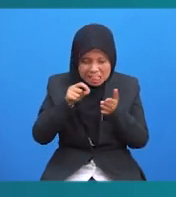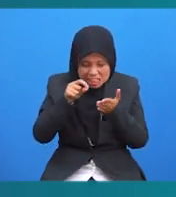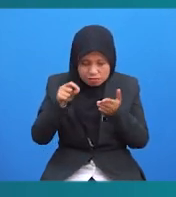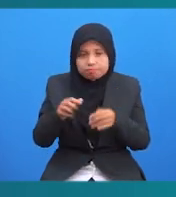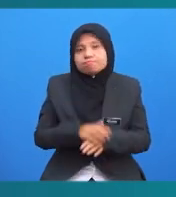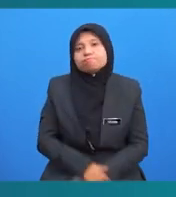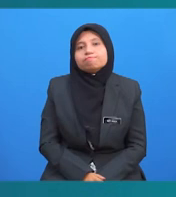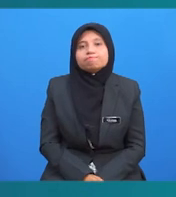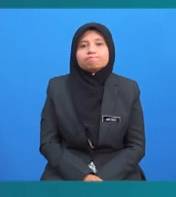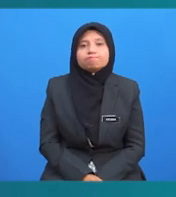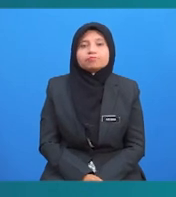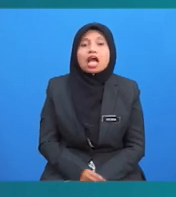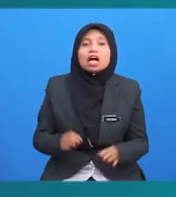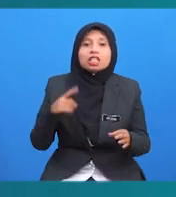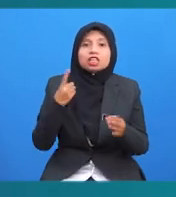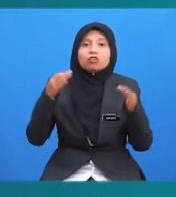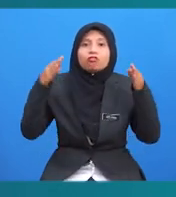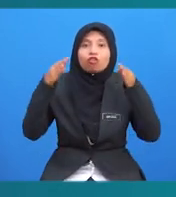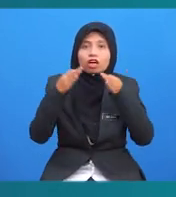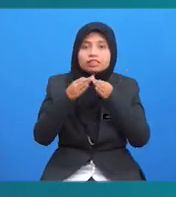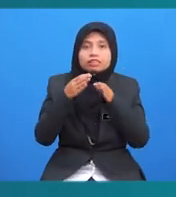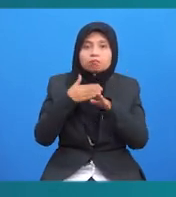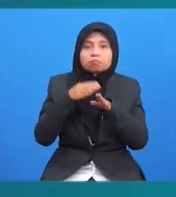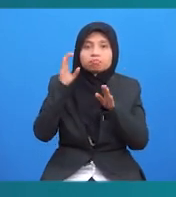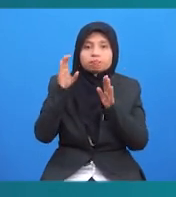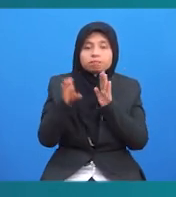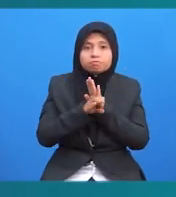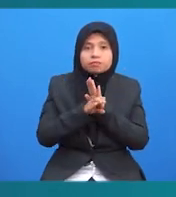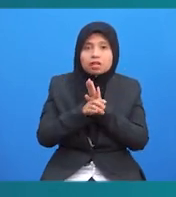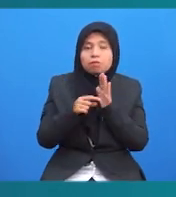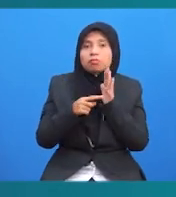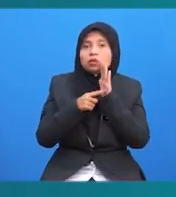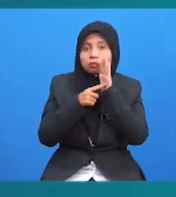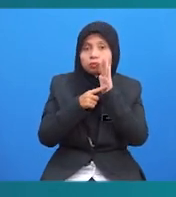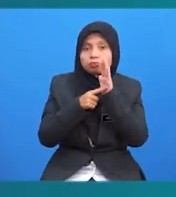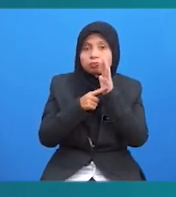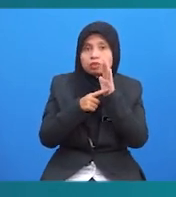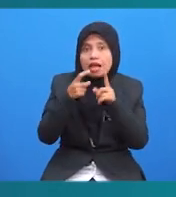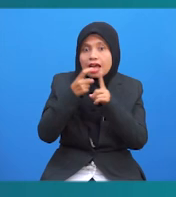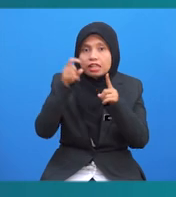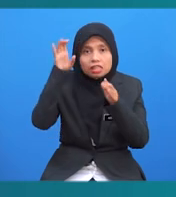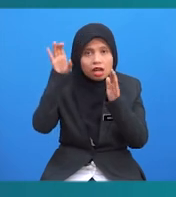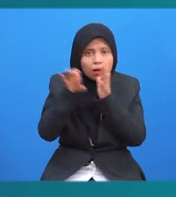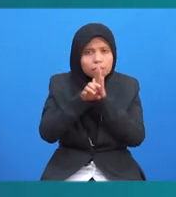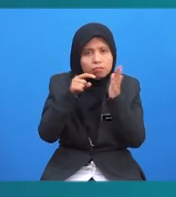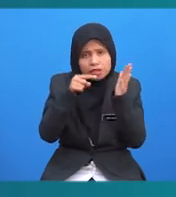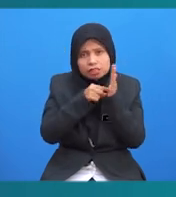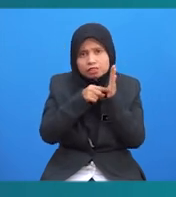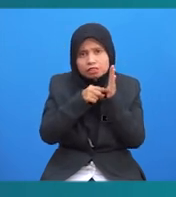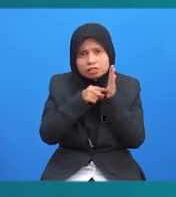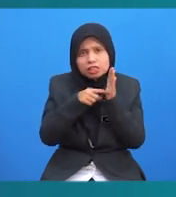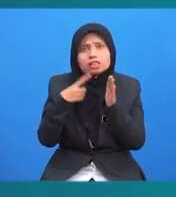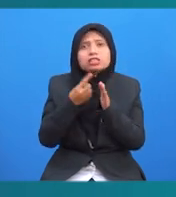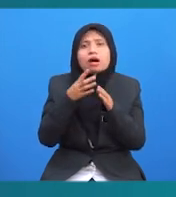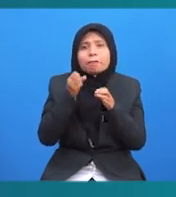Kita fokus dahulu pada gambar yang saya sertakan ini. Dari gambar tersebut, kita dapat